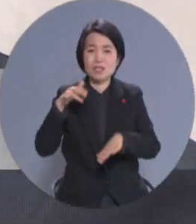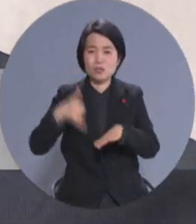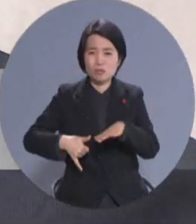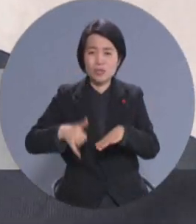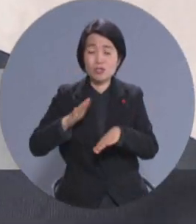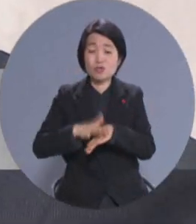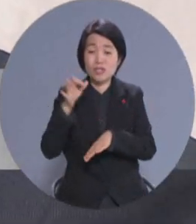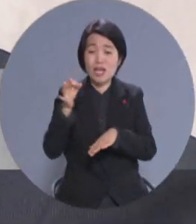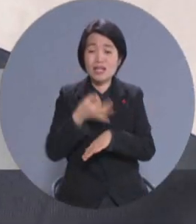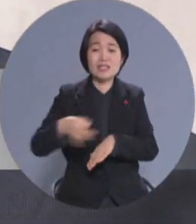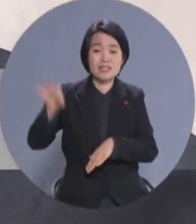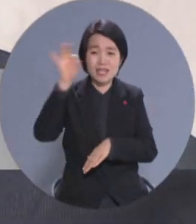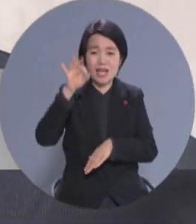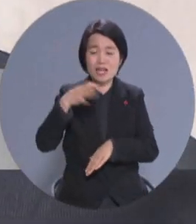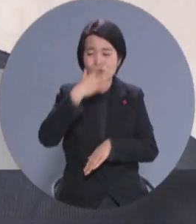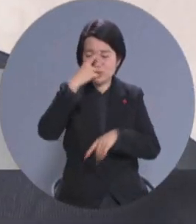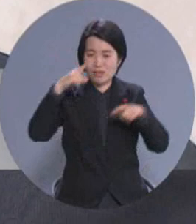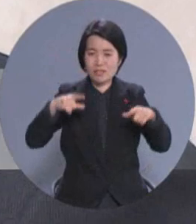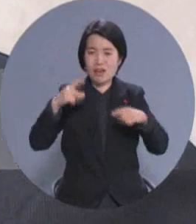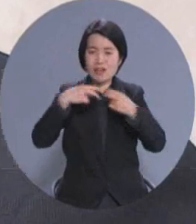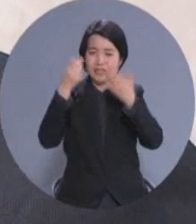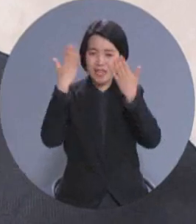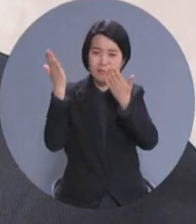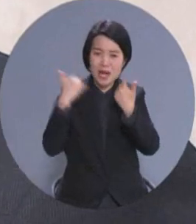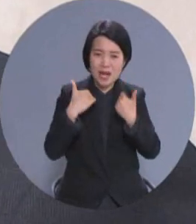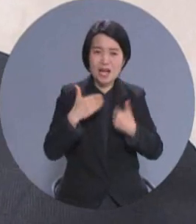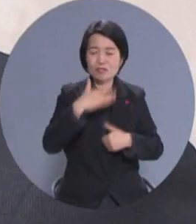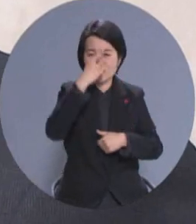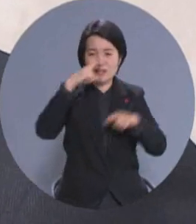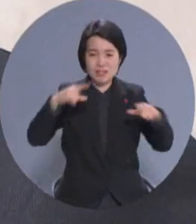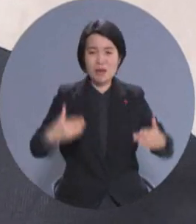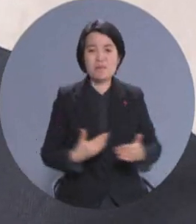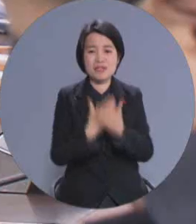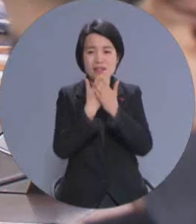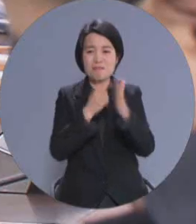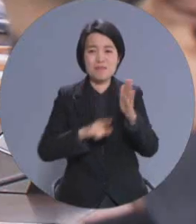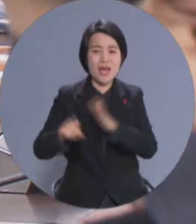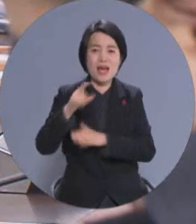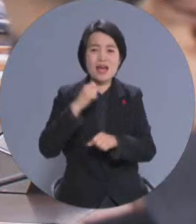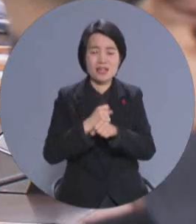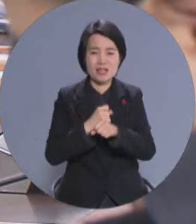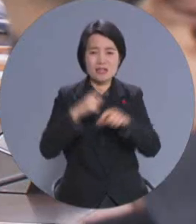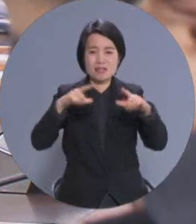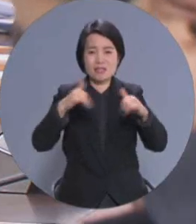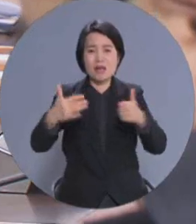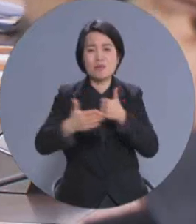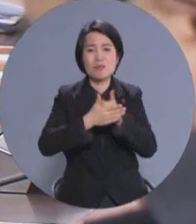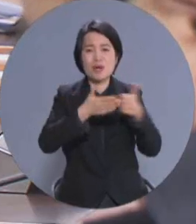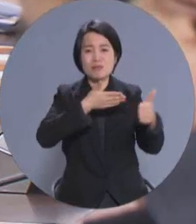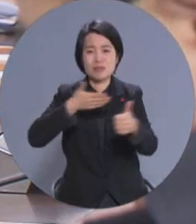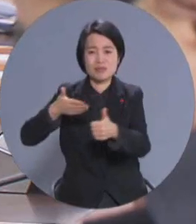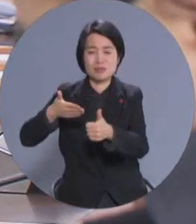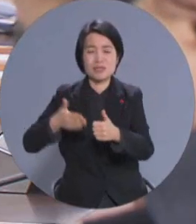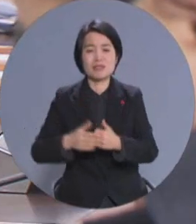인상과 순천대 의대 유치 등을 통해 희망찬 순천을 만들겠다며 시민들의 지지를 호소했습니다.